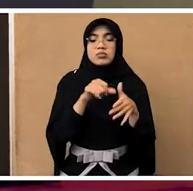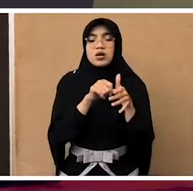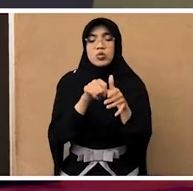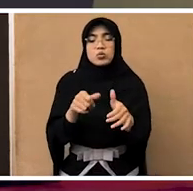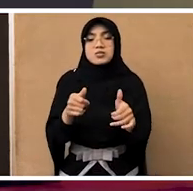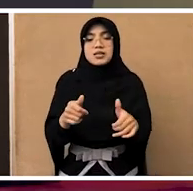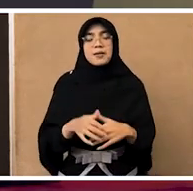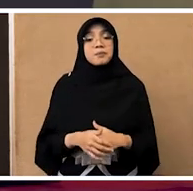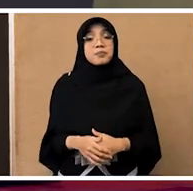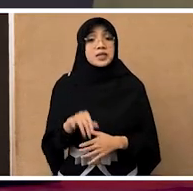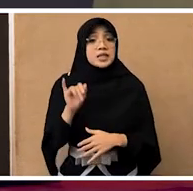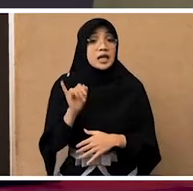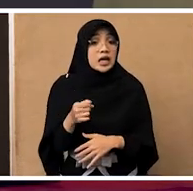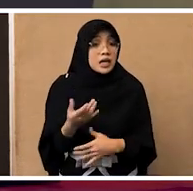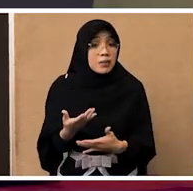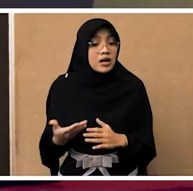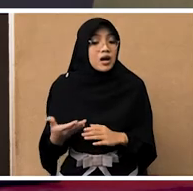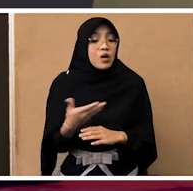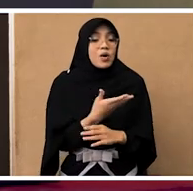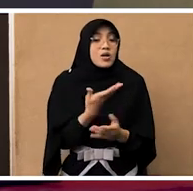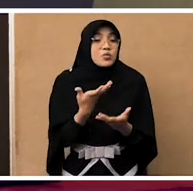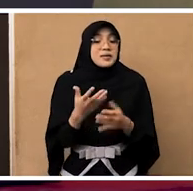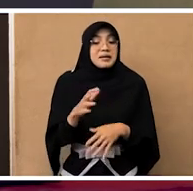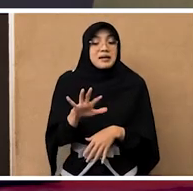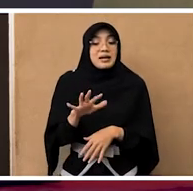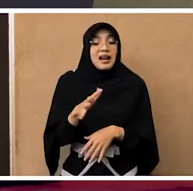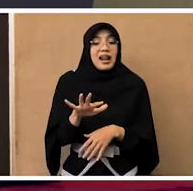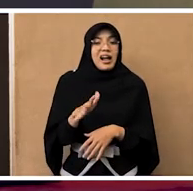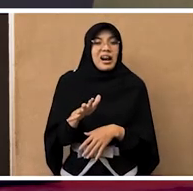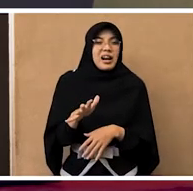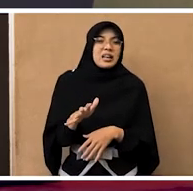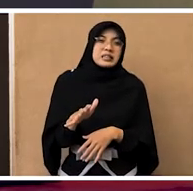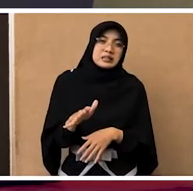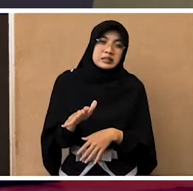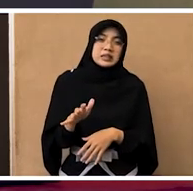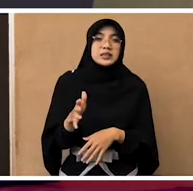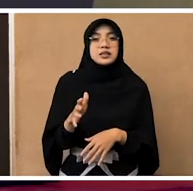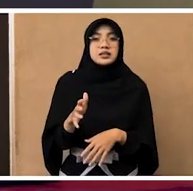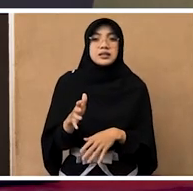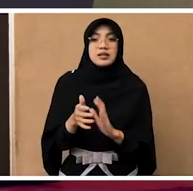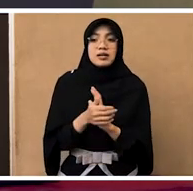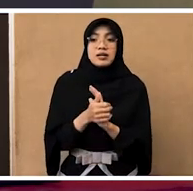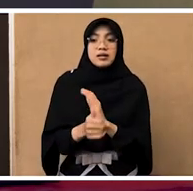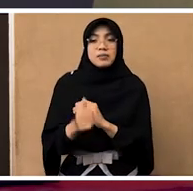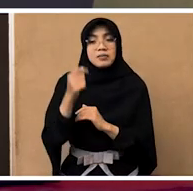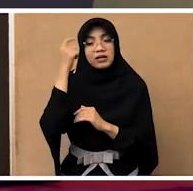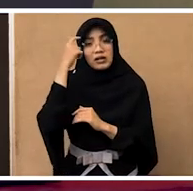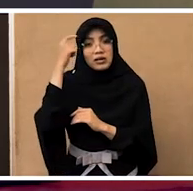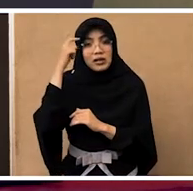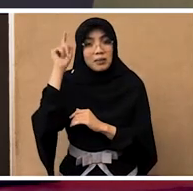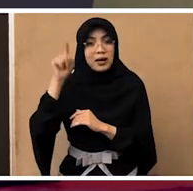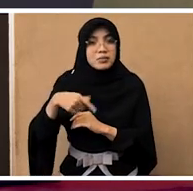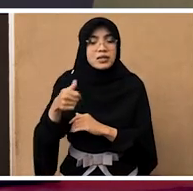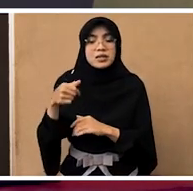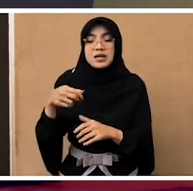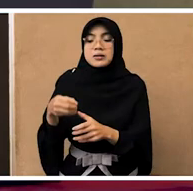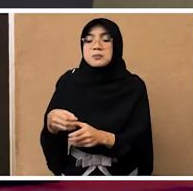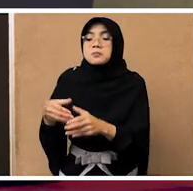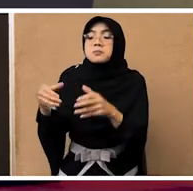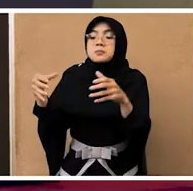dibantu Nah maka yang tadinya kadang-kadangnya itu di ee apa namanya cakep menggunakan pikirannya sekarang lebih besar